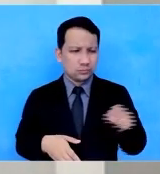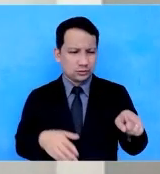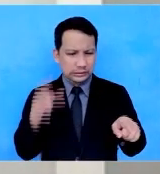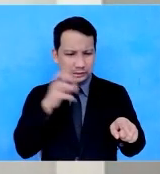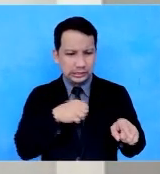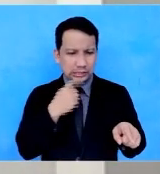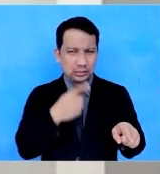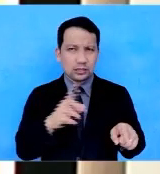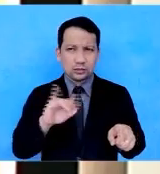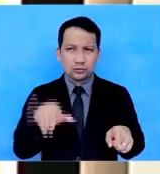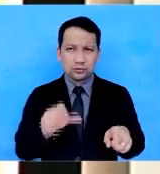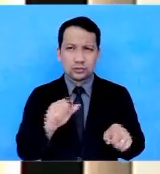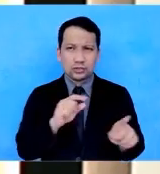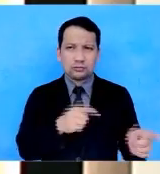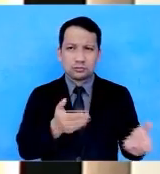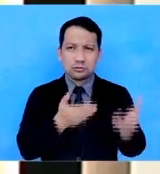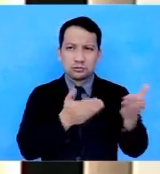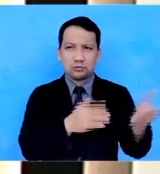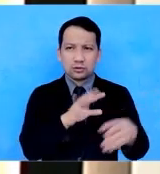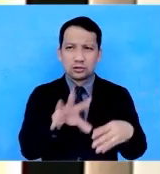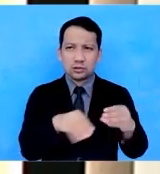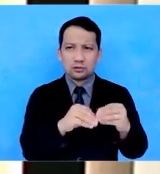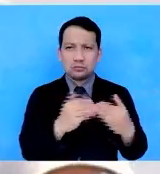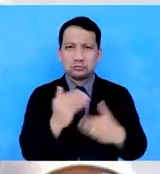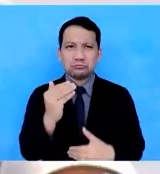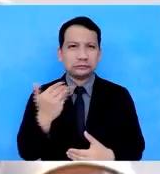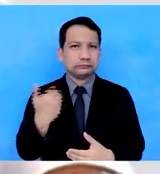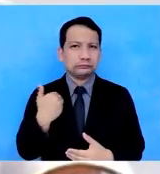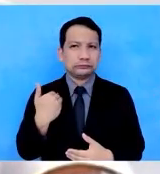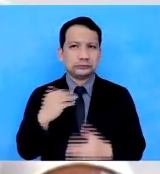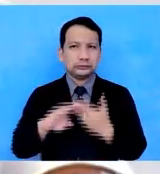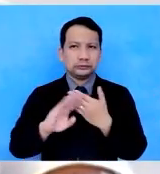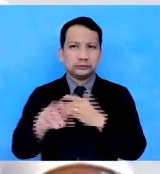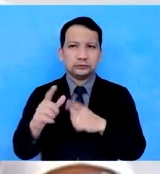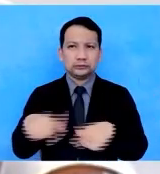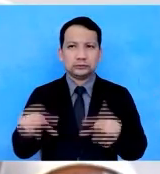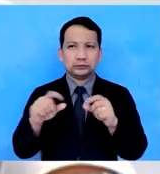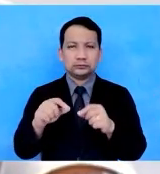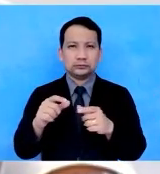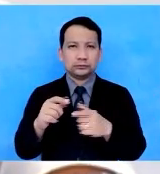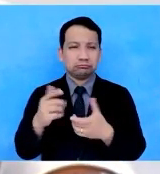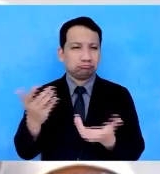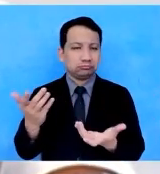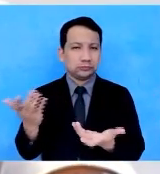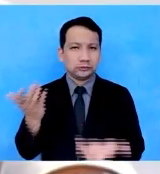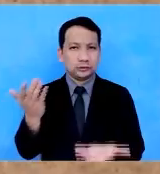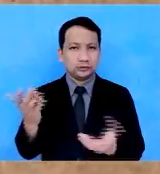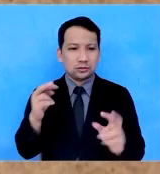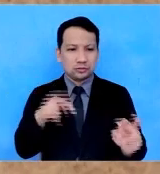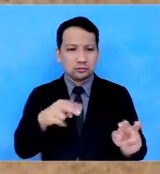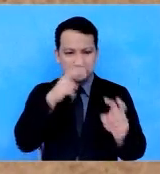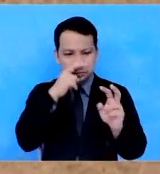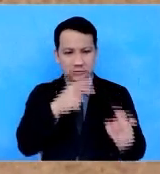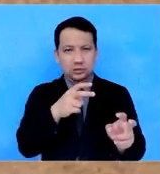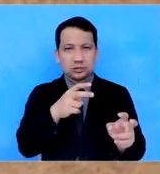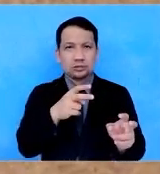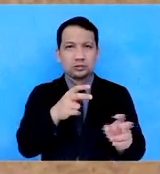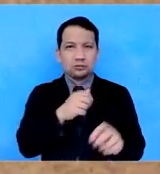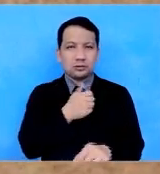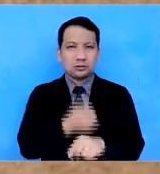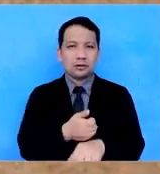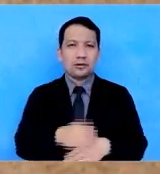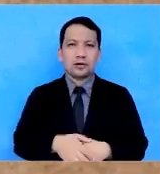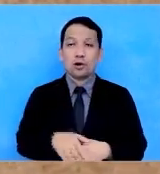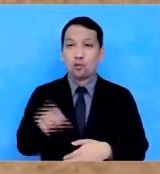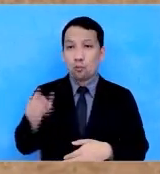DOJ na sinampa lamang ang mga kasong ito para hindi may balik sa Japan ang mga hapon kung saan mas stricto ang mga otoridad. Doon